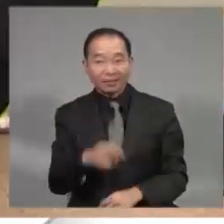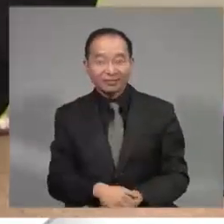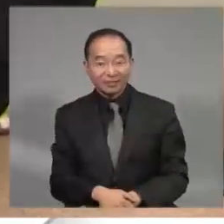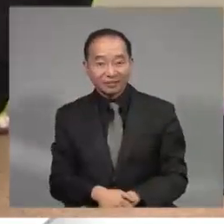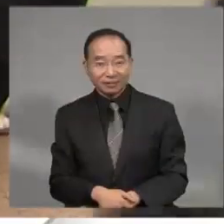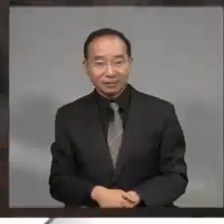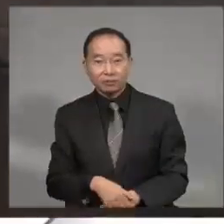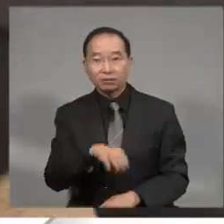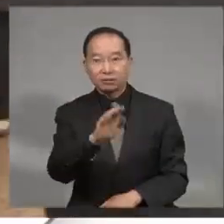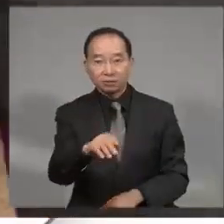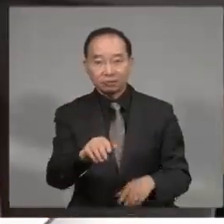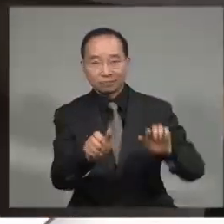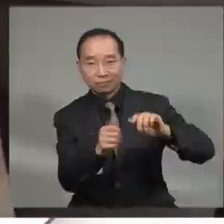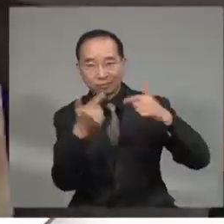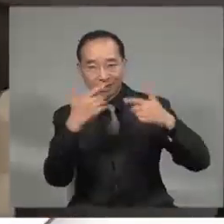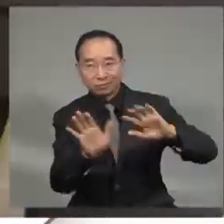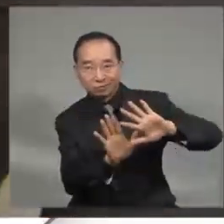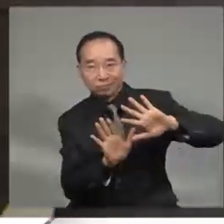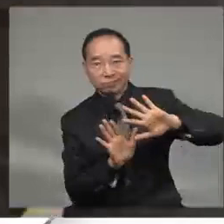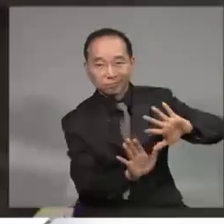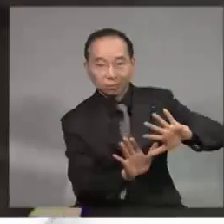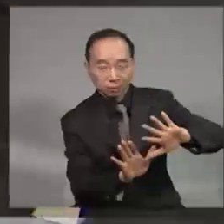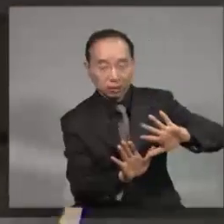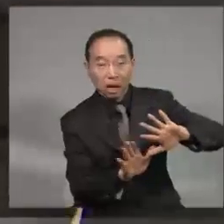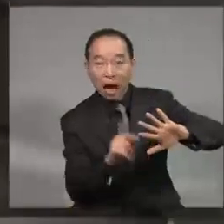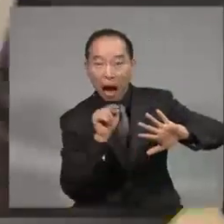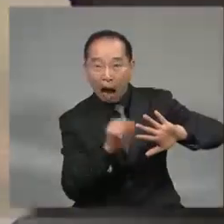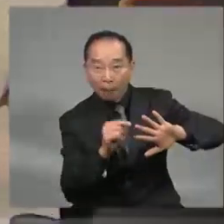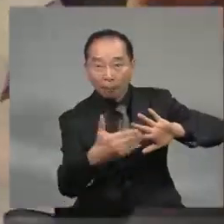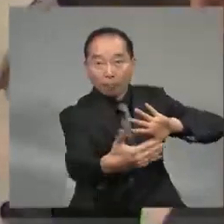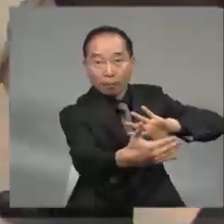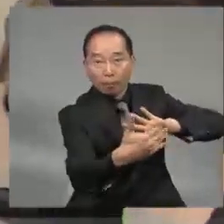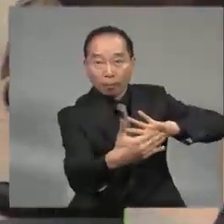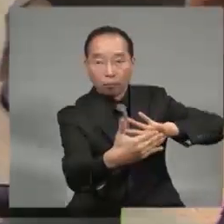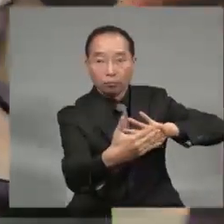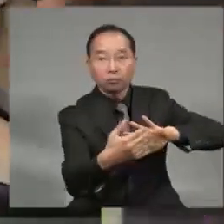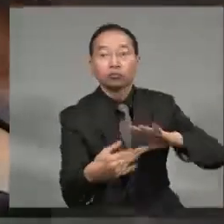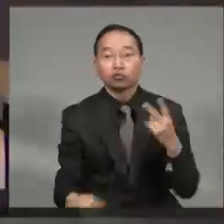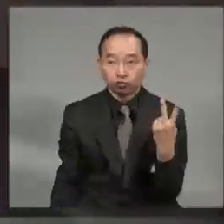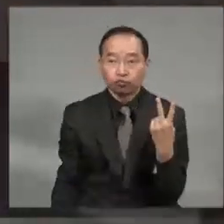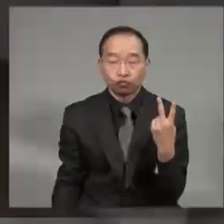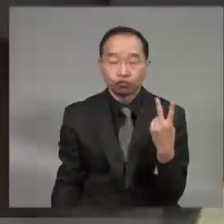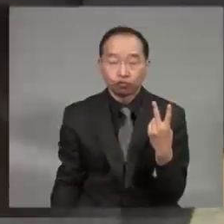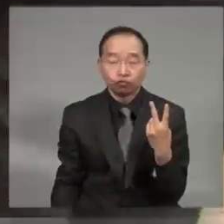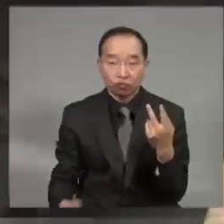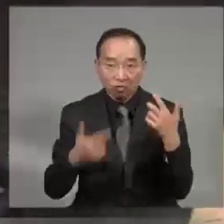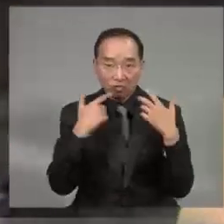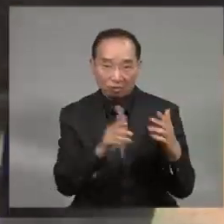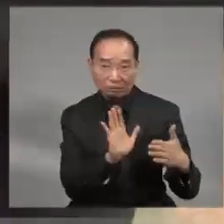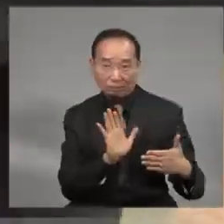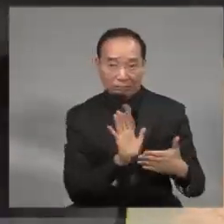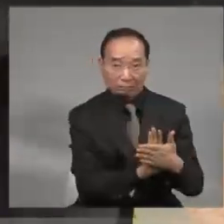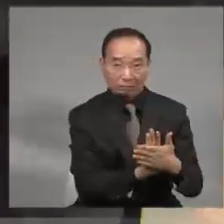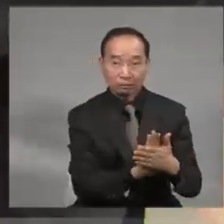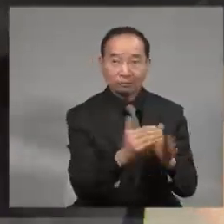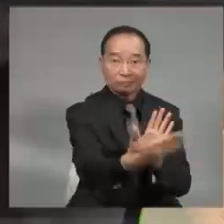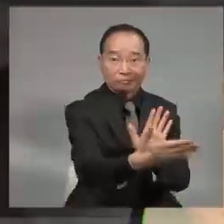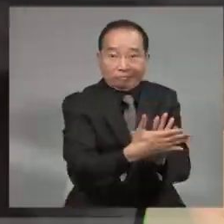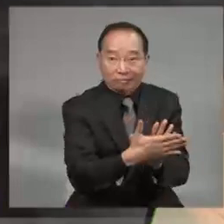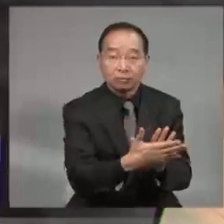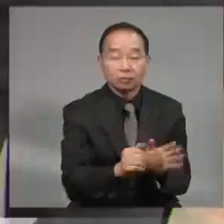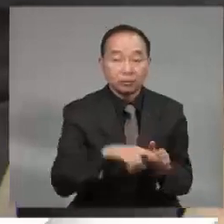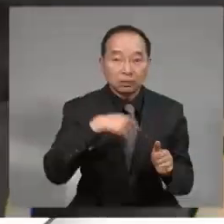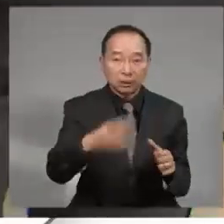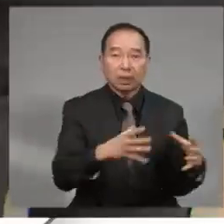봉인한 거죠. 된 네. 거죠. 투표함 앞 뒤를 저 특수 봉인지로 지금 봉인을 해둔 상황입니다. 확실하게 봉인을 한 후에 이제 이송을